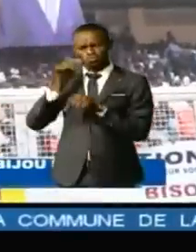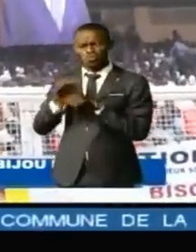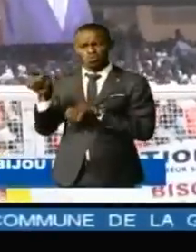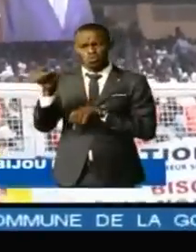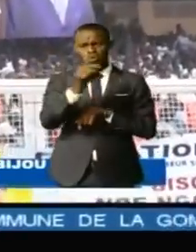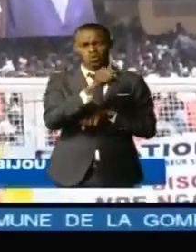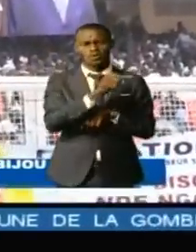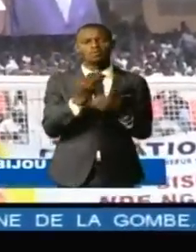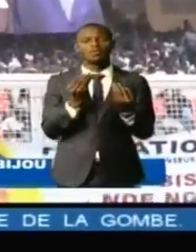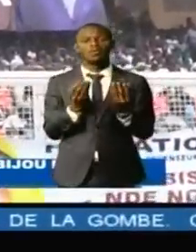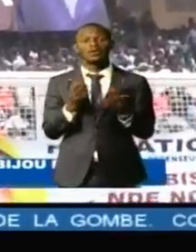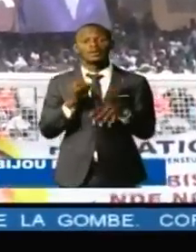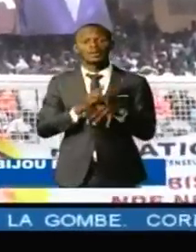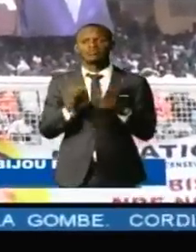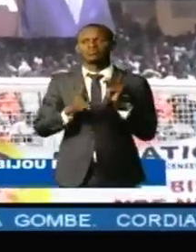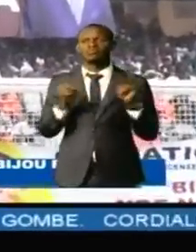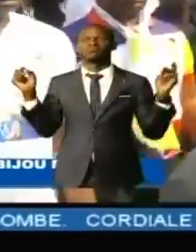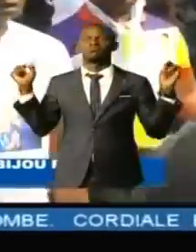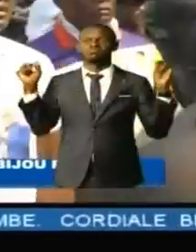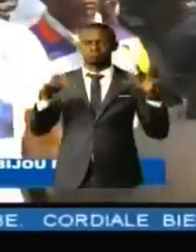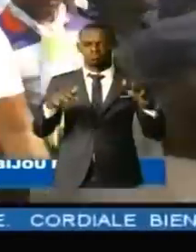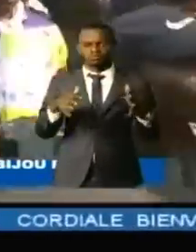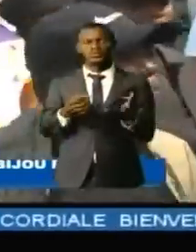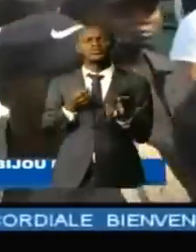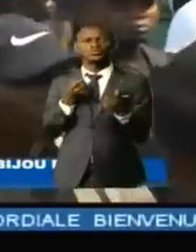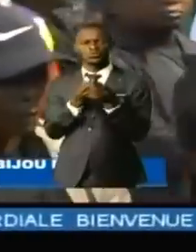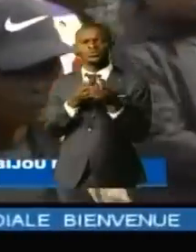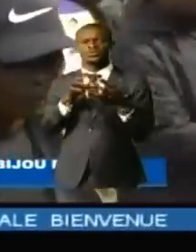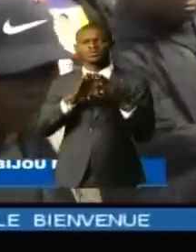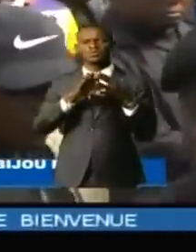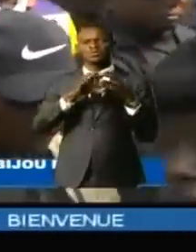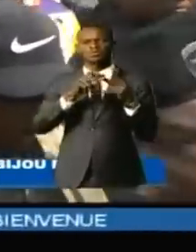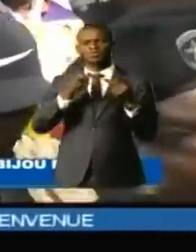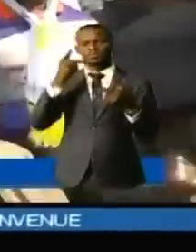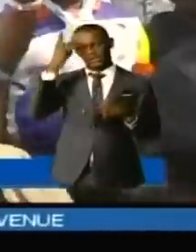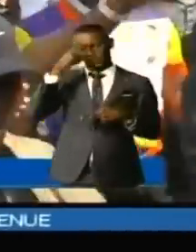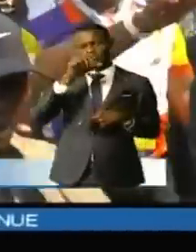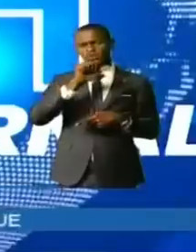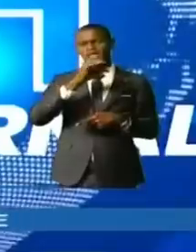ayant réussi leur sortie officielle. Tout s'est passé sans accroc.